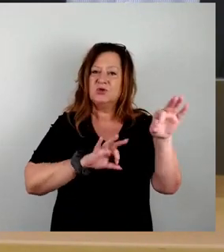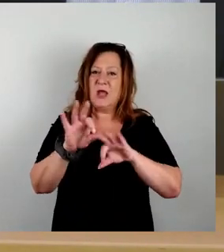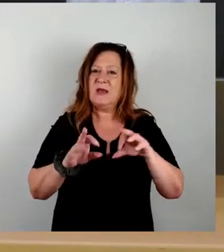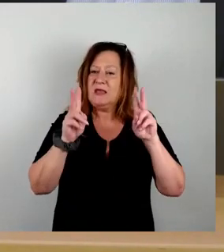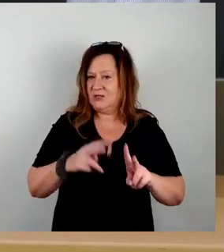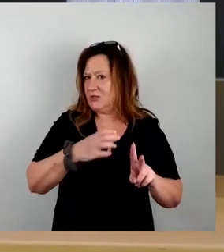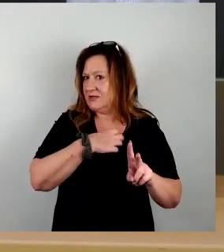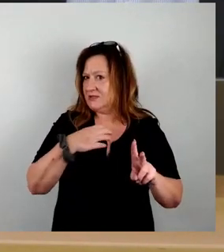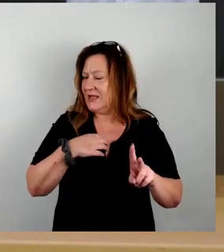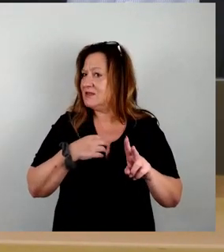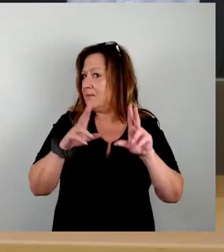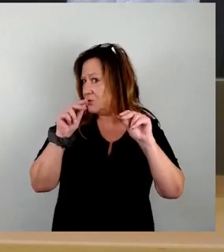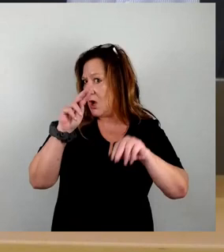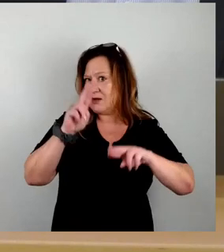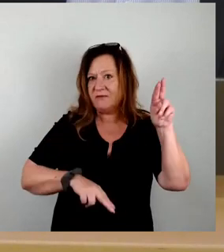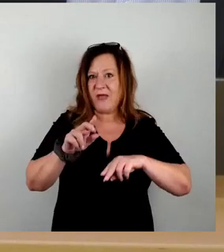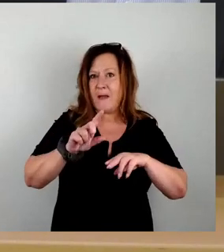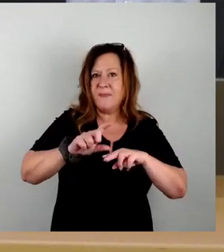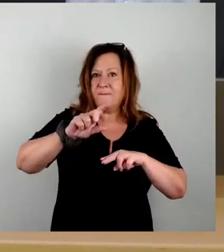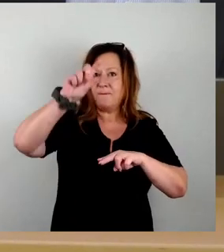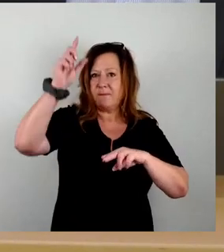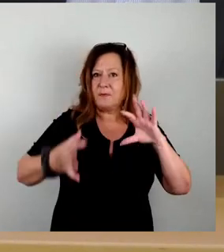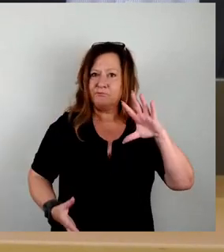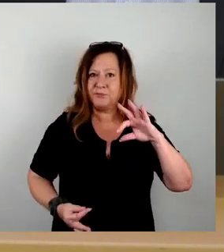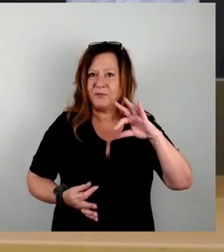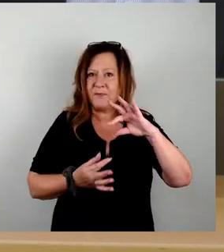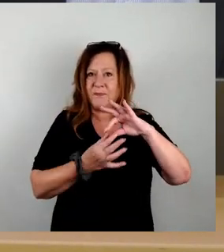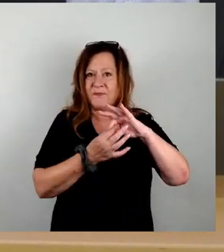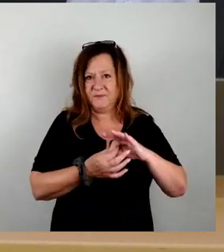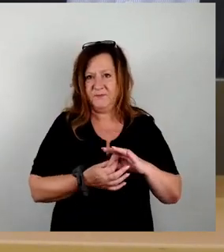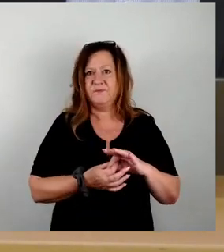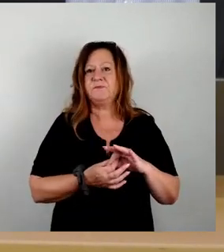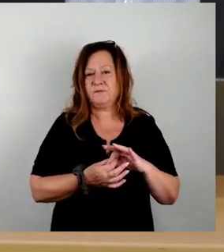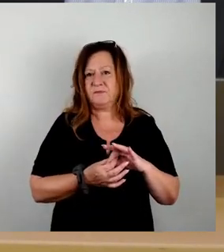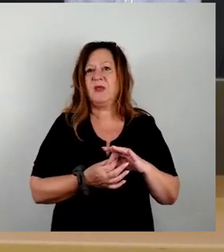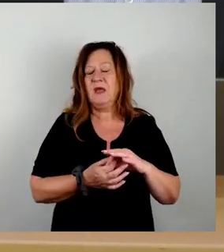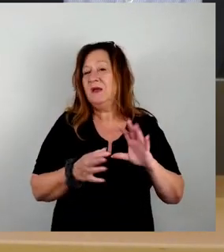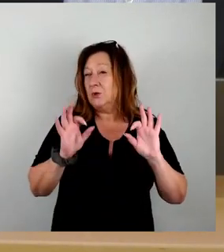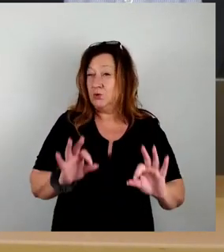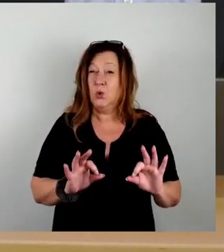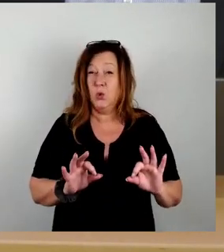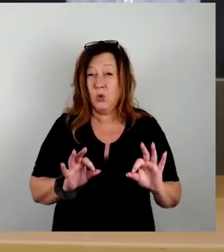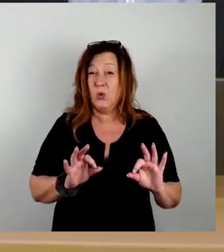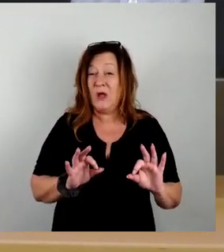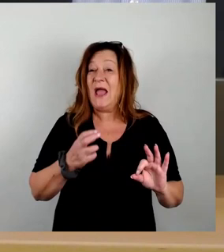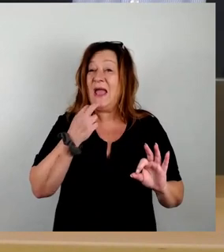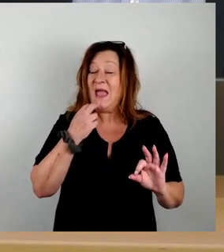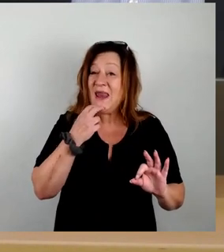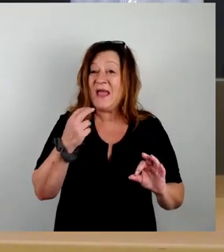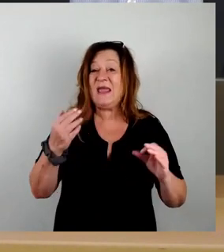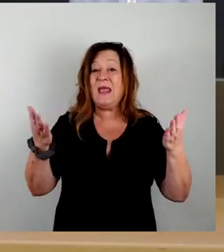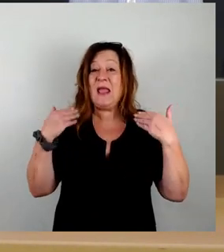Teilbausteine dann bereits vorfristig entsprechend erledigt. Und genauso wie das Energie- und